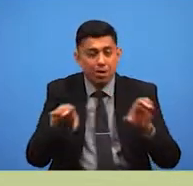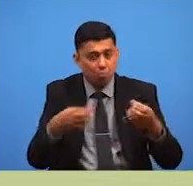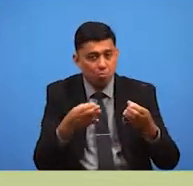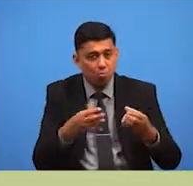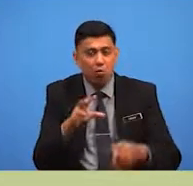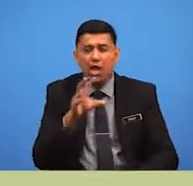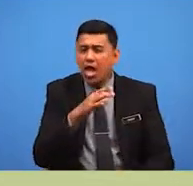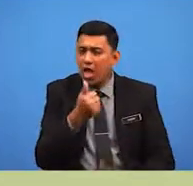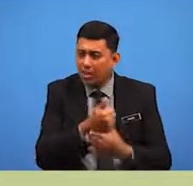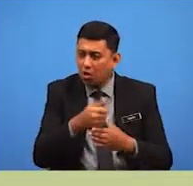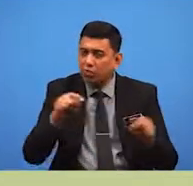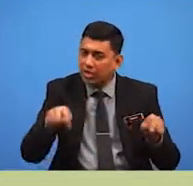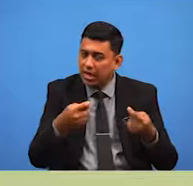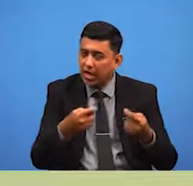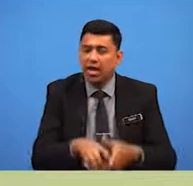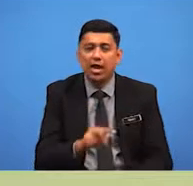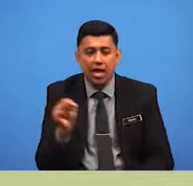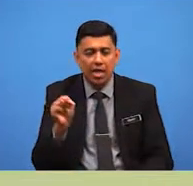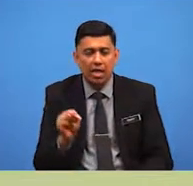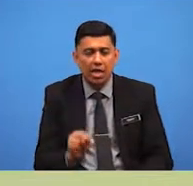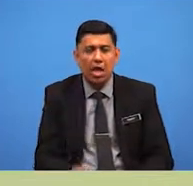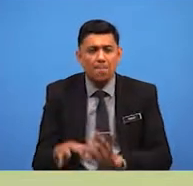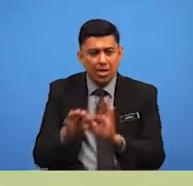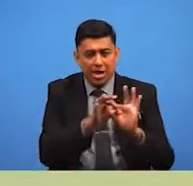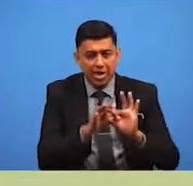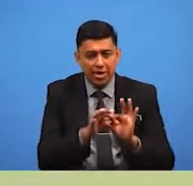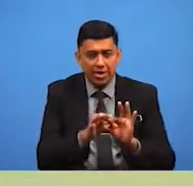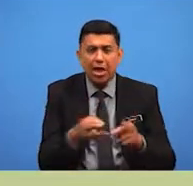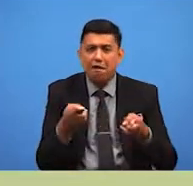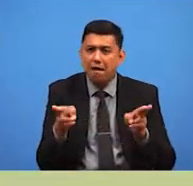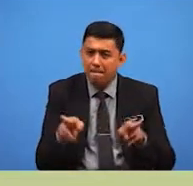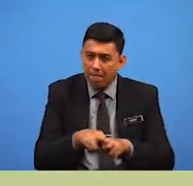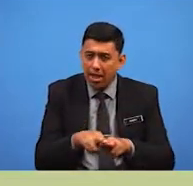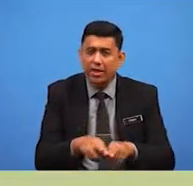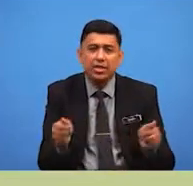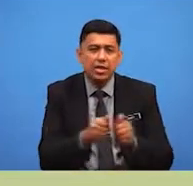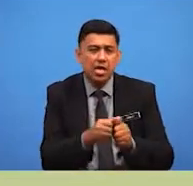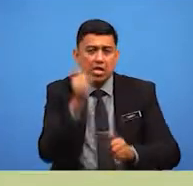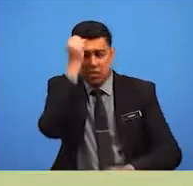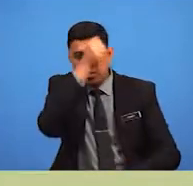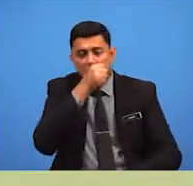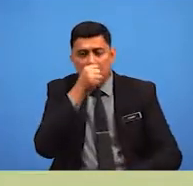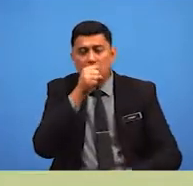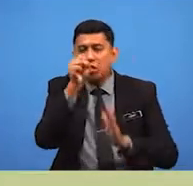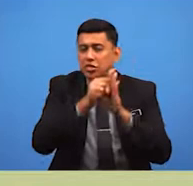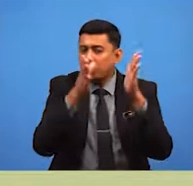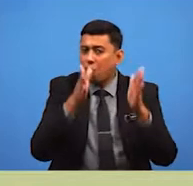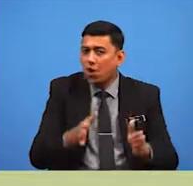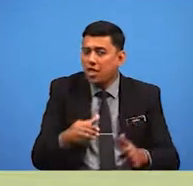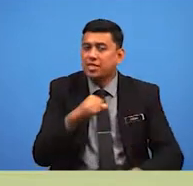yang dilakukan berkait rapat dengan sifat seseorang itu sendiri.